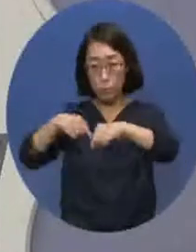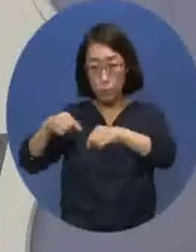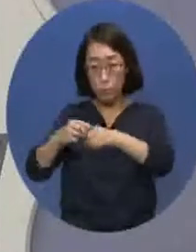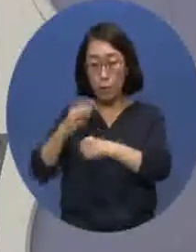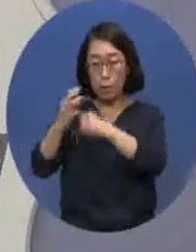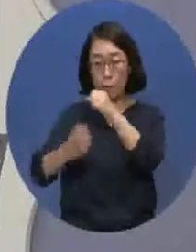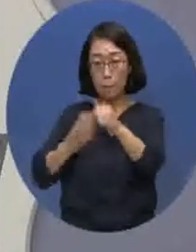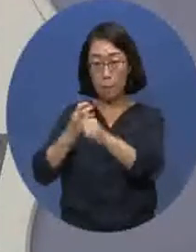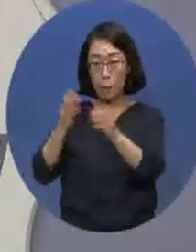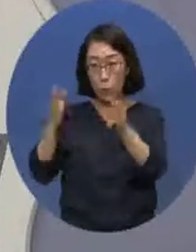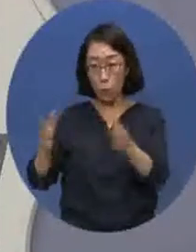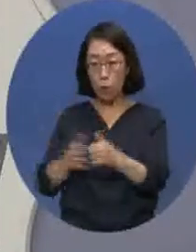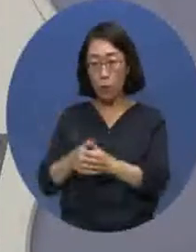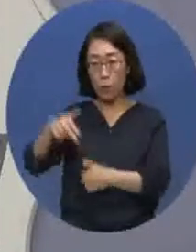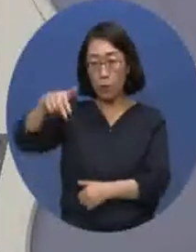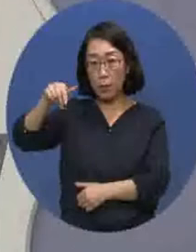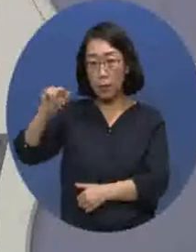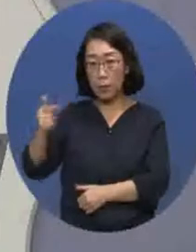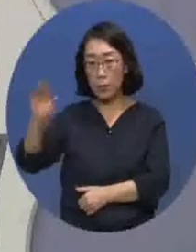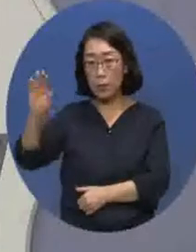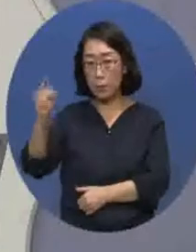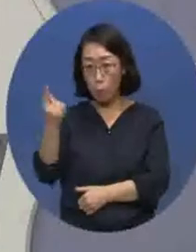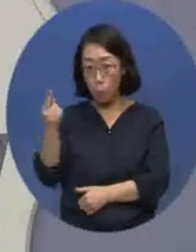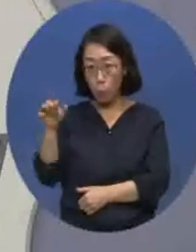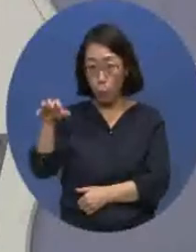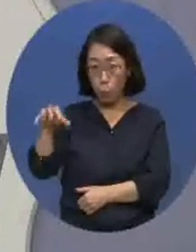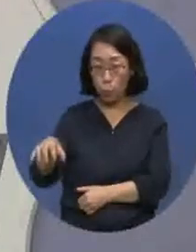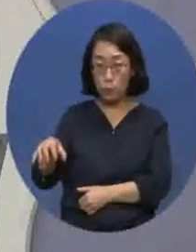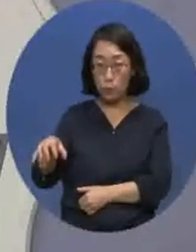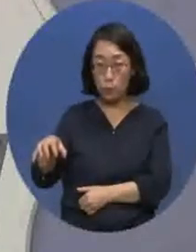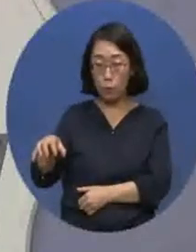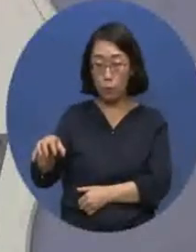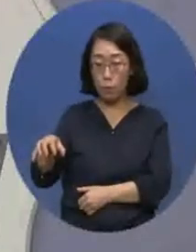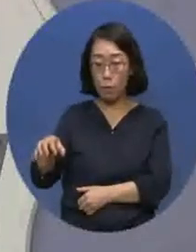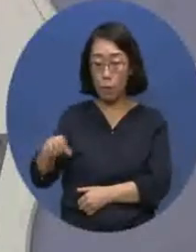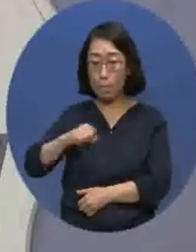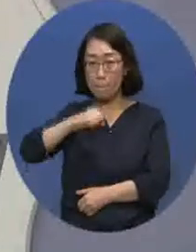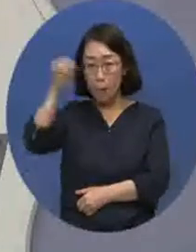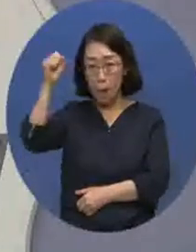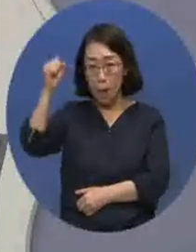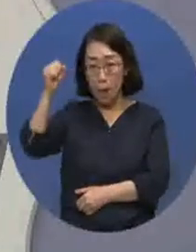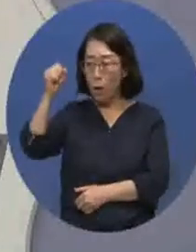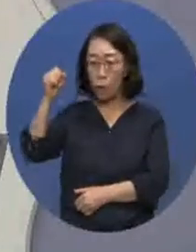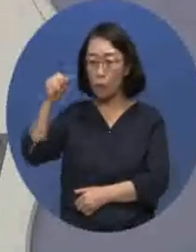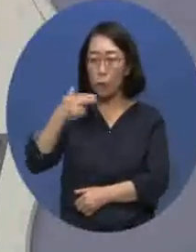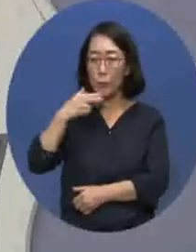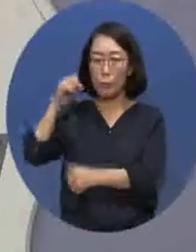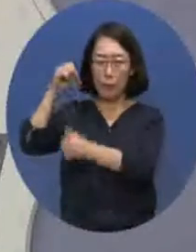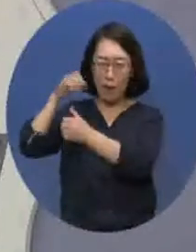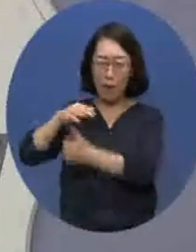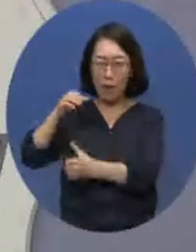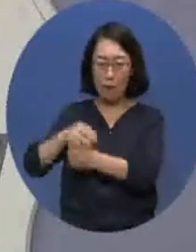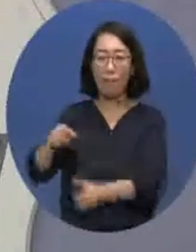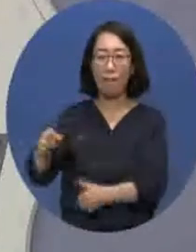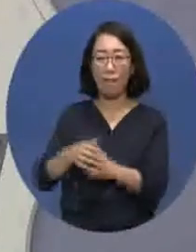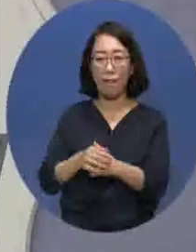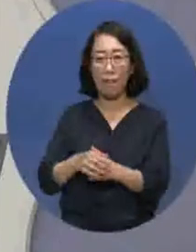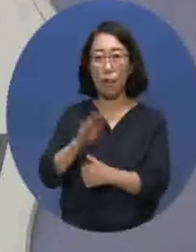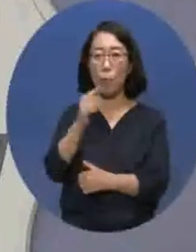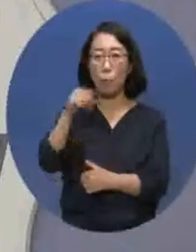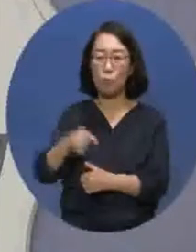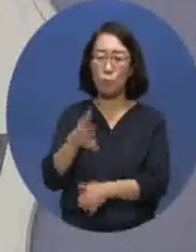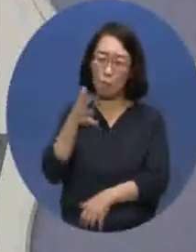한번도 진보 에서 어 당선이 배 본 적이 없습니다 예 그러다보니